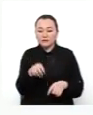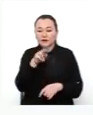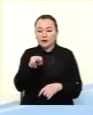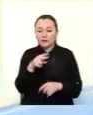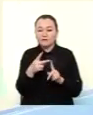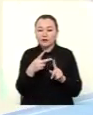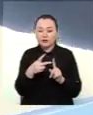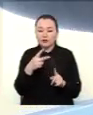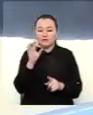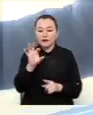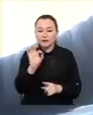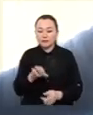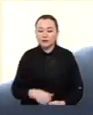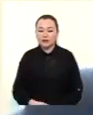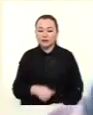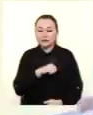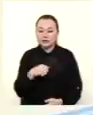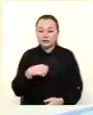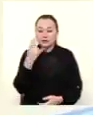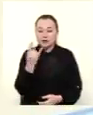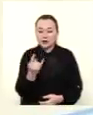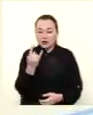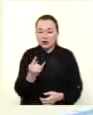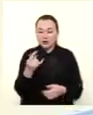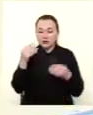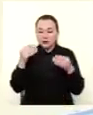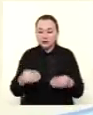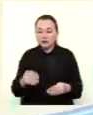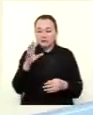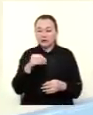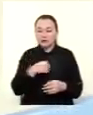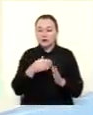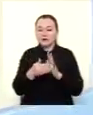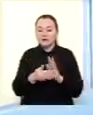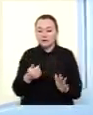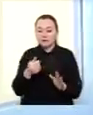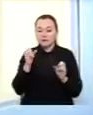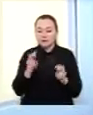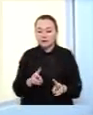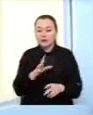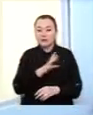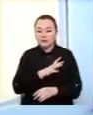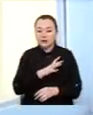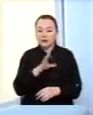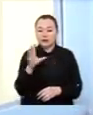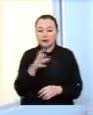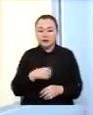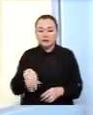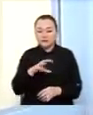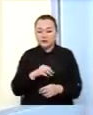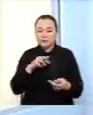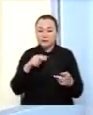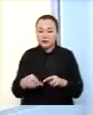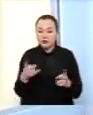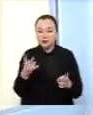октябре. Самих окон. У нас резинки почему-то все туда. Мы вызывали независимых специалистов. То есть, если нам это все поменять,